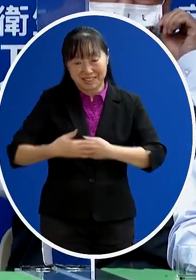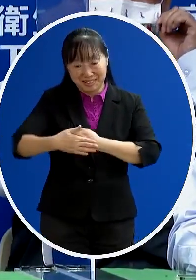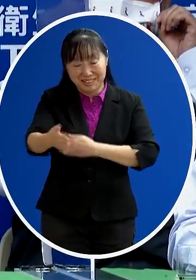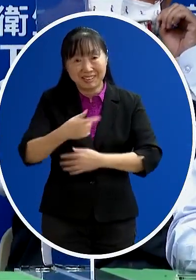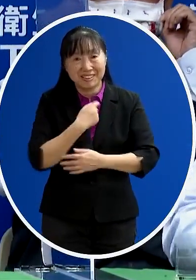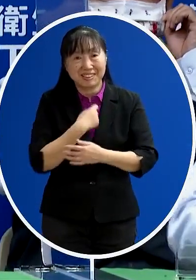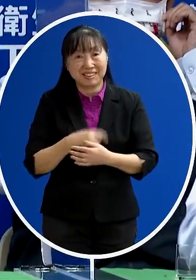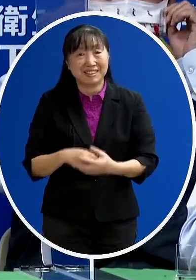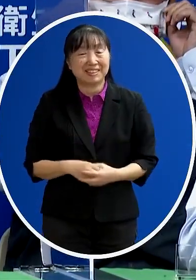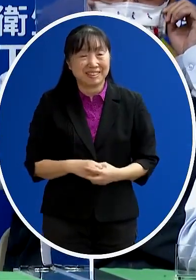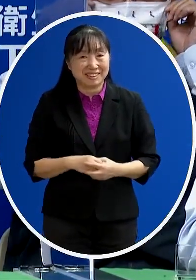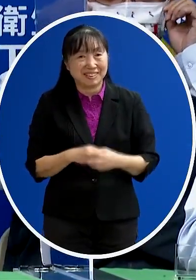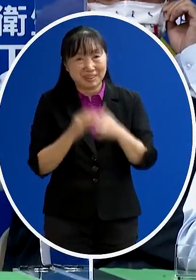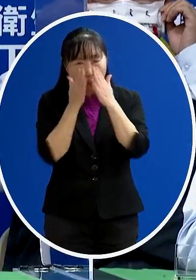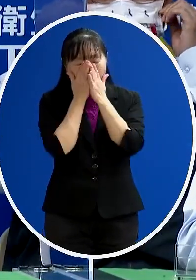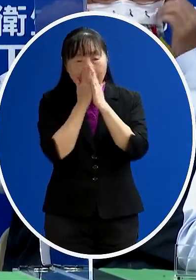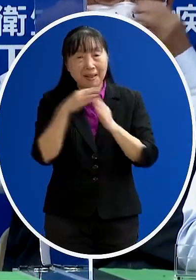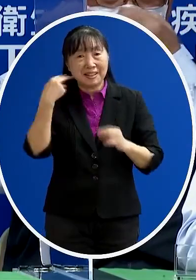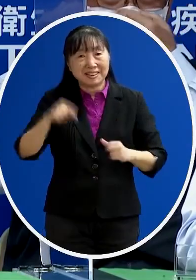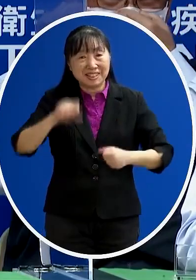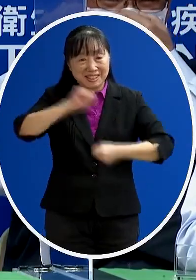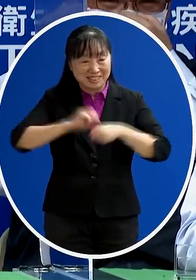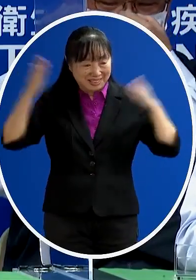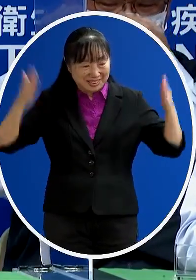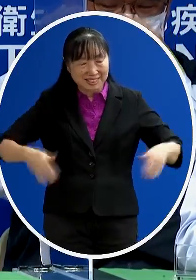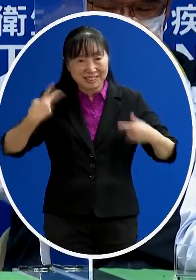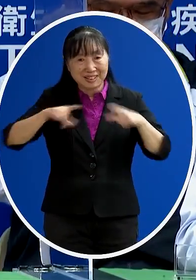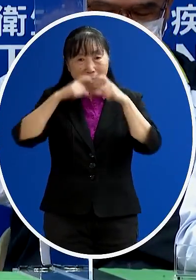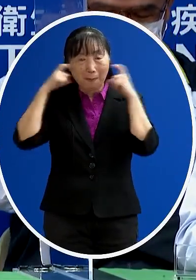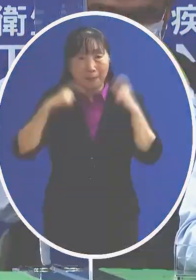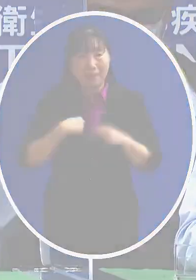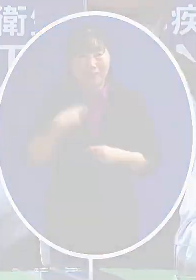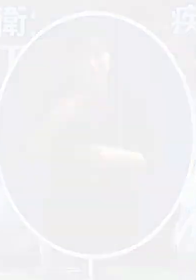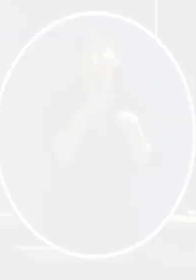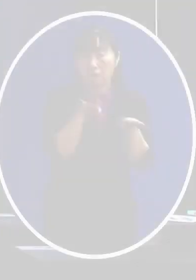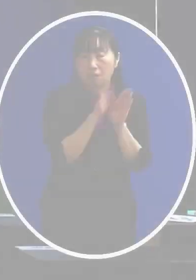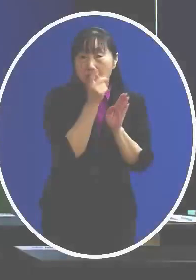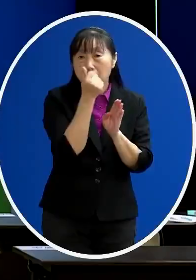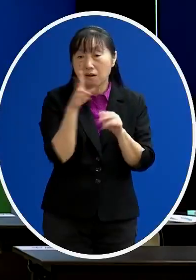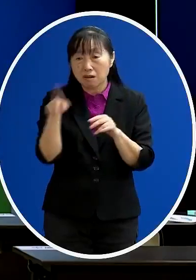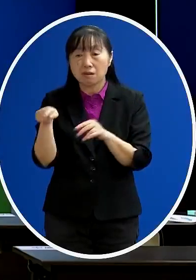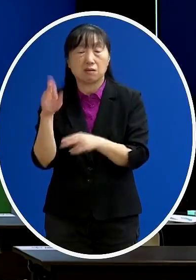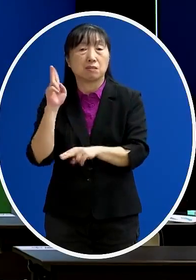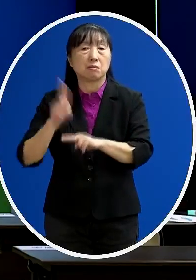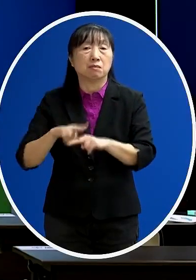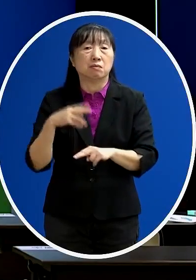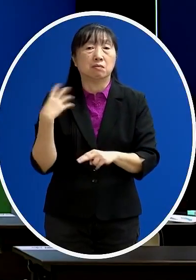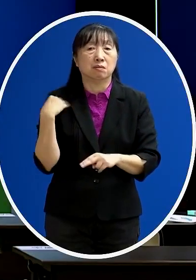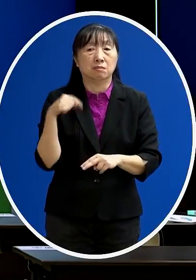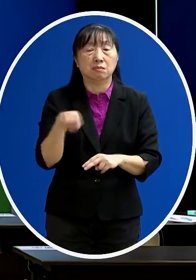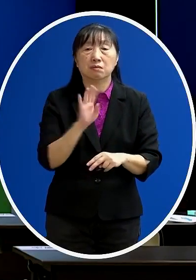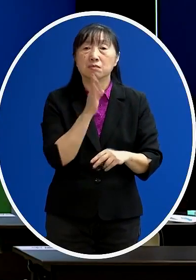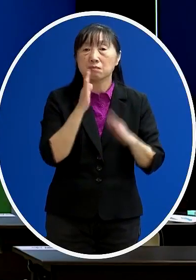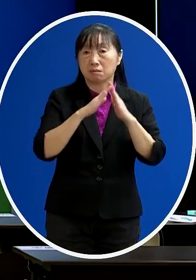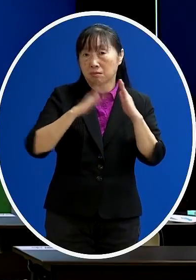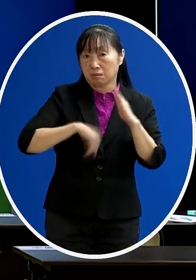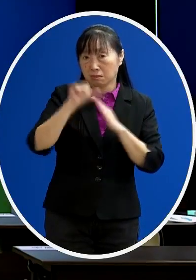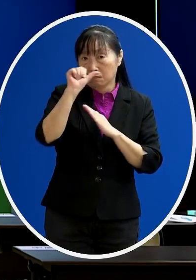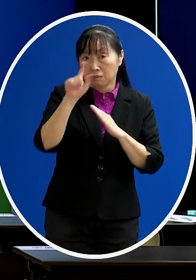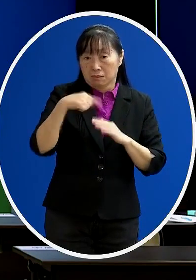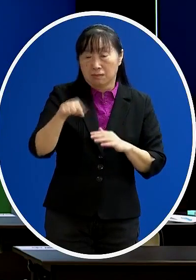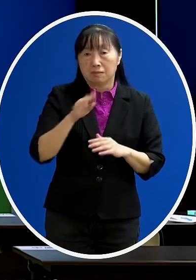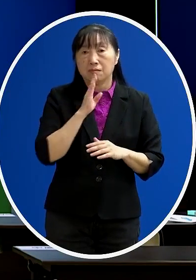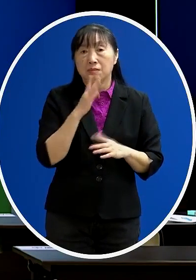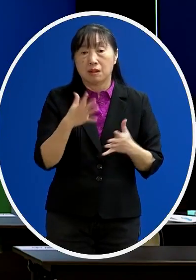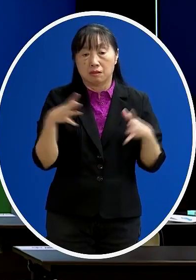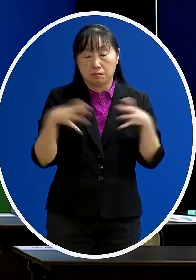隔边要用隔板戴口罩哈，那不得赌博。 那另外想再请问一下，是因为那个室内5人以下是